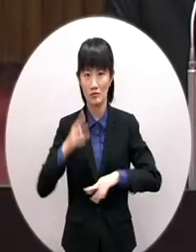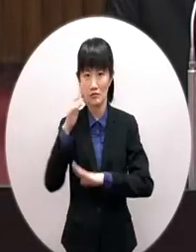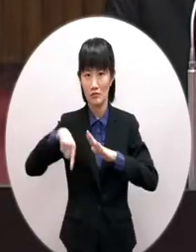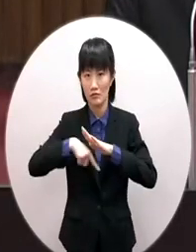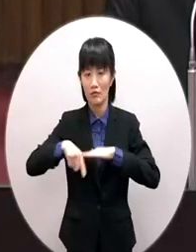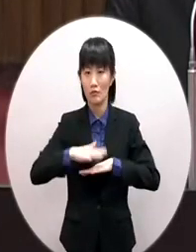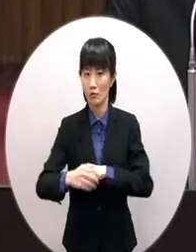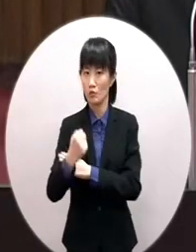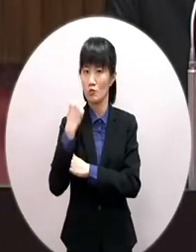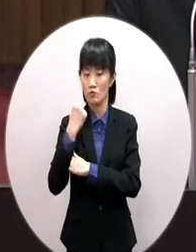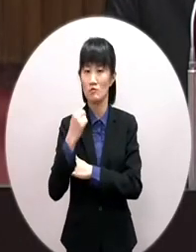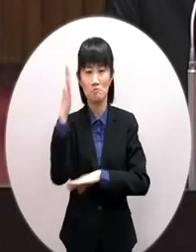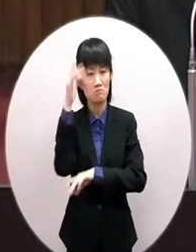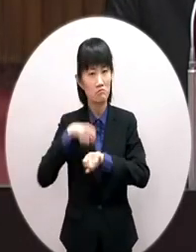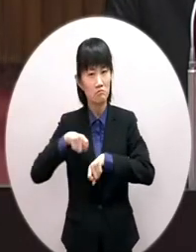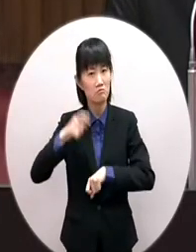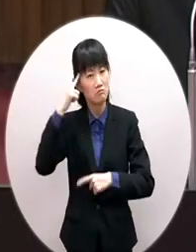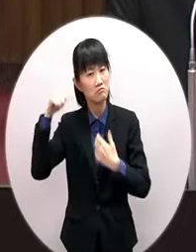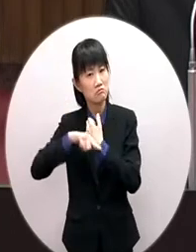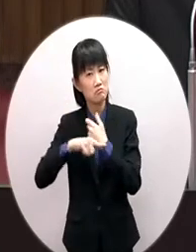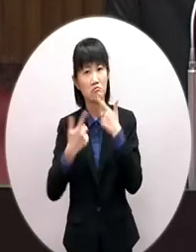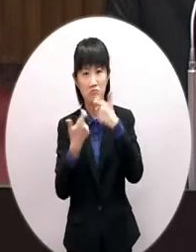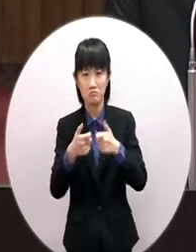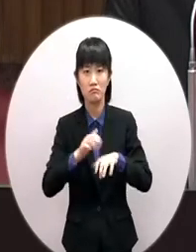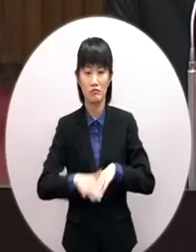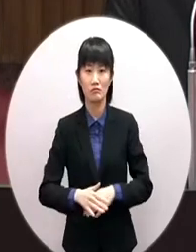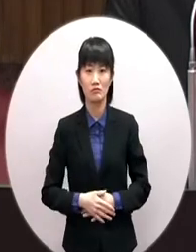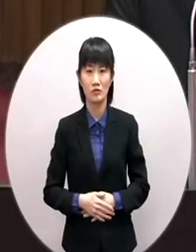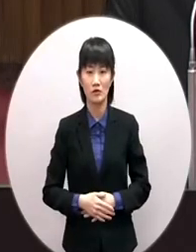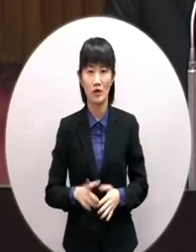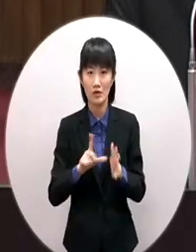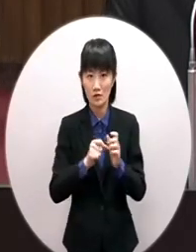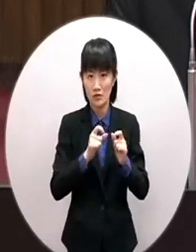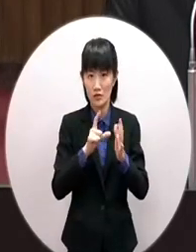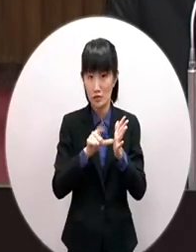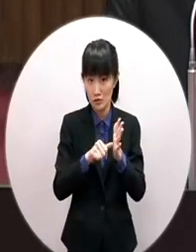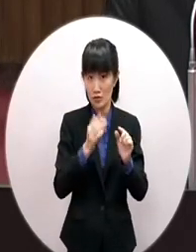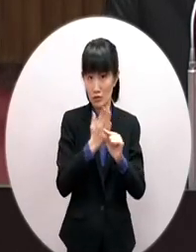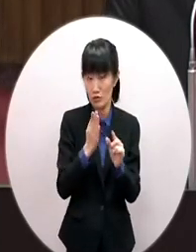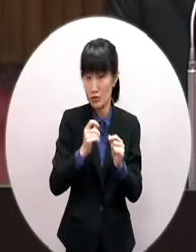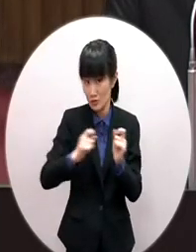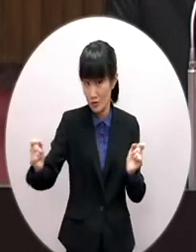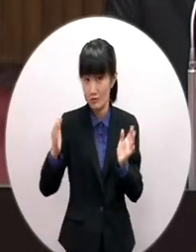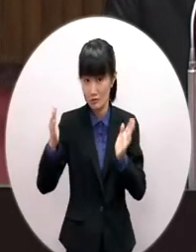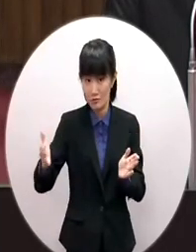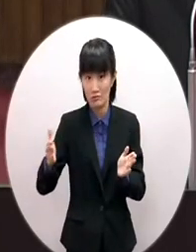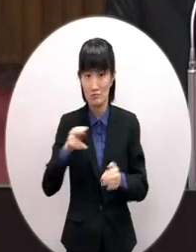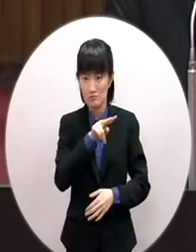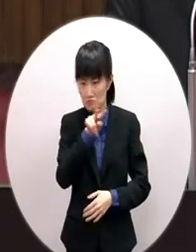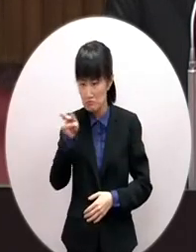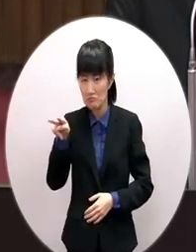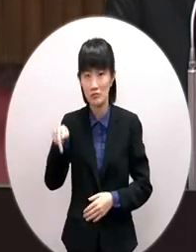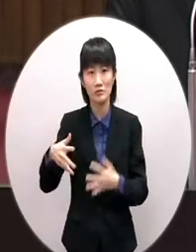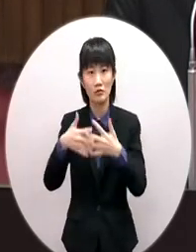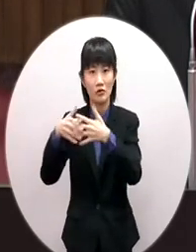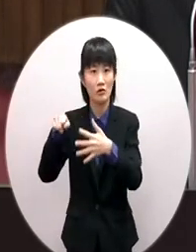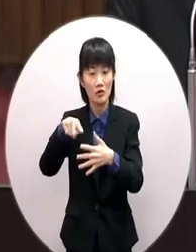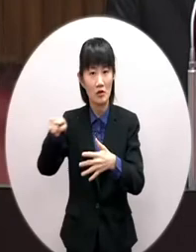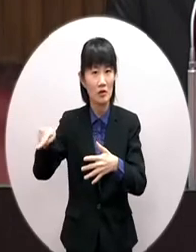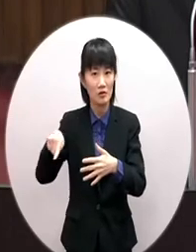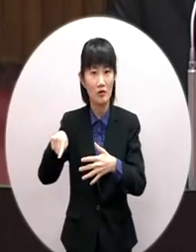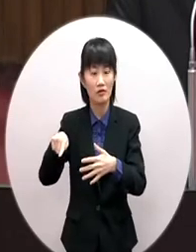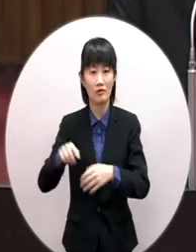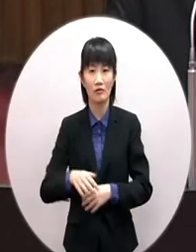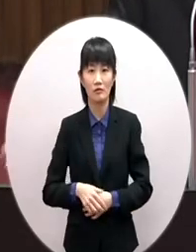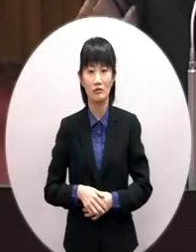极、啊、提出因应的对策，但中长期而言呢、啊，对中国也是有一个压力存在，他可能会逼的